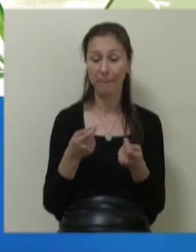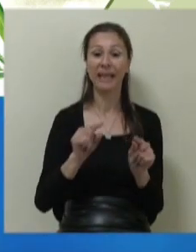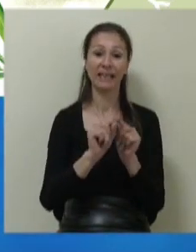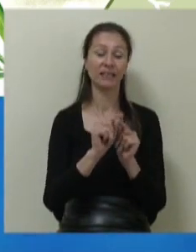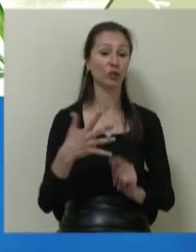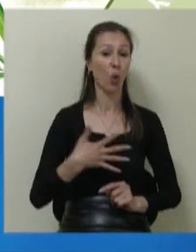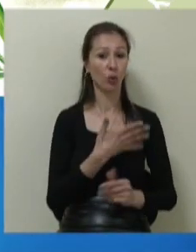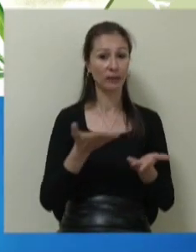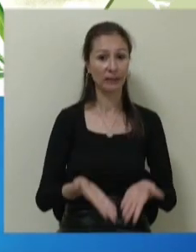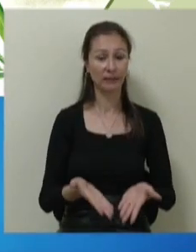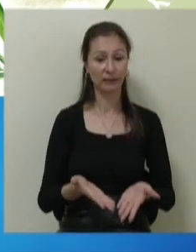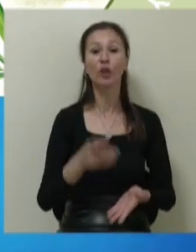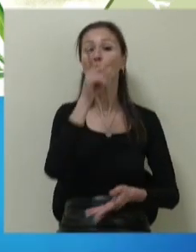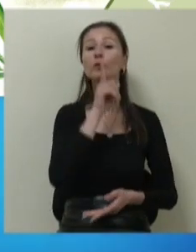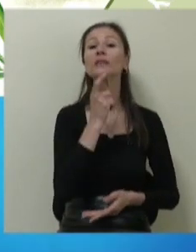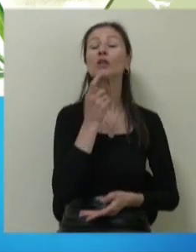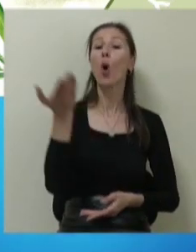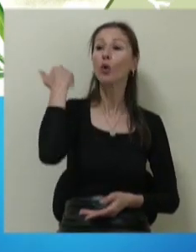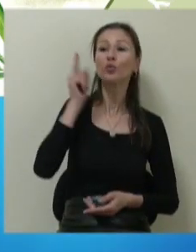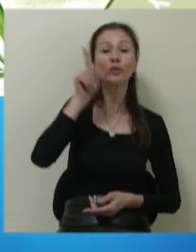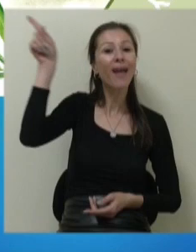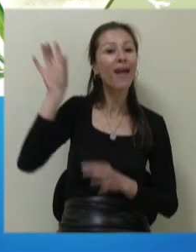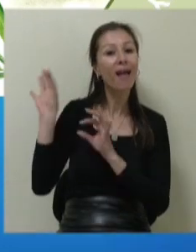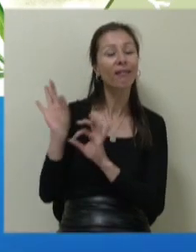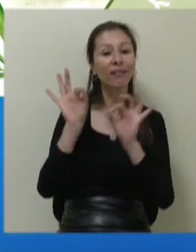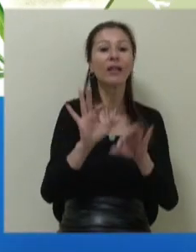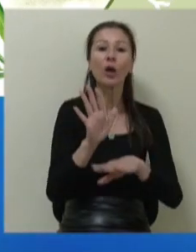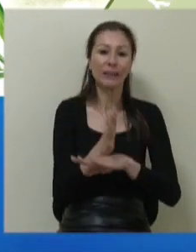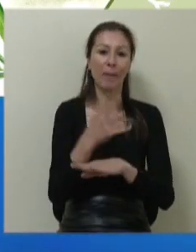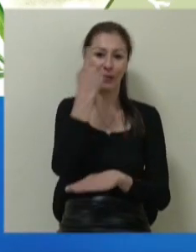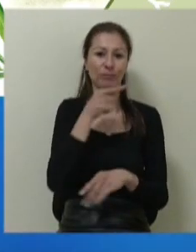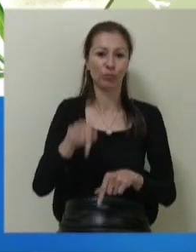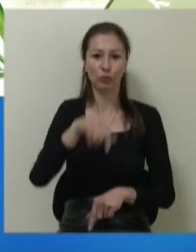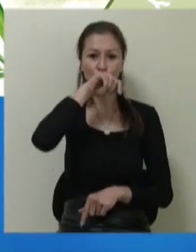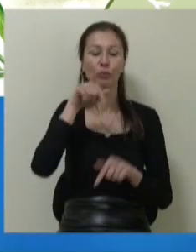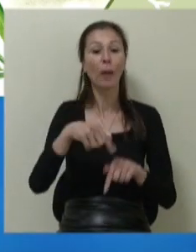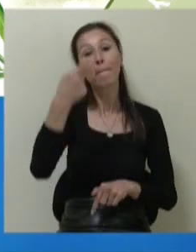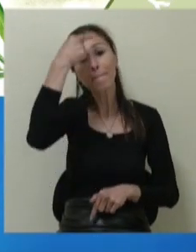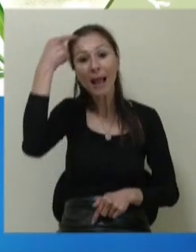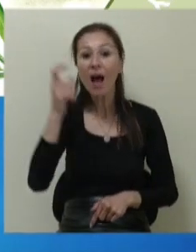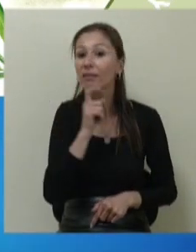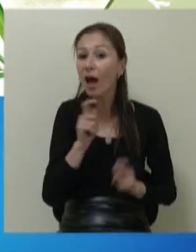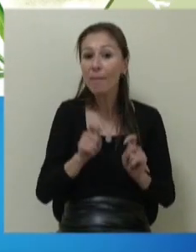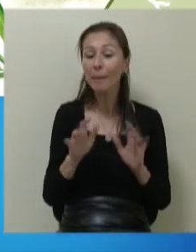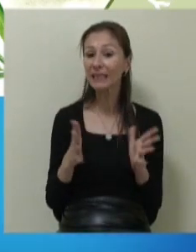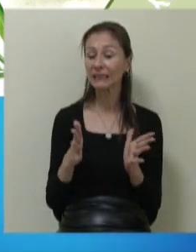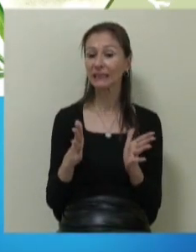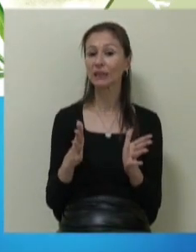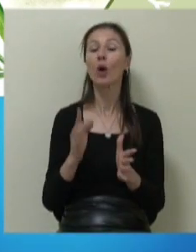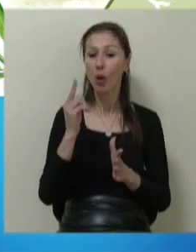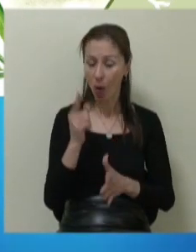Kongresi'ndeyiz, daima 100 yıl önce atıfta bulunuyoruz. Çünkü öyle bir sebeple buradayız. O zaman belki hata yapabiliriz.